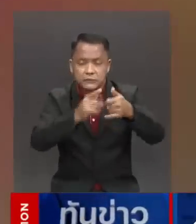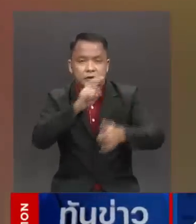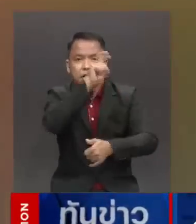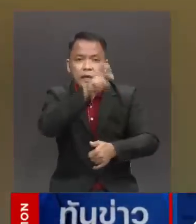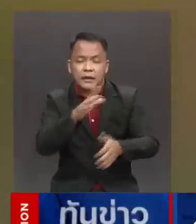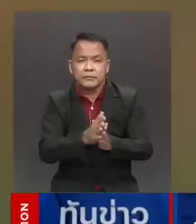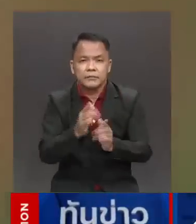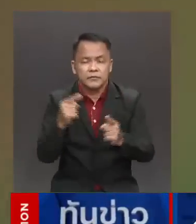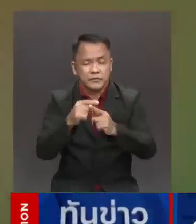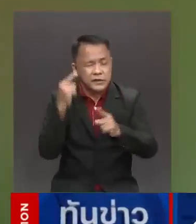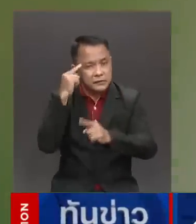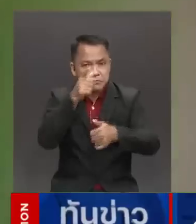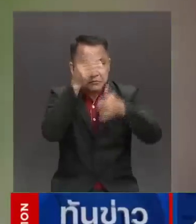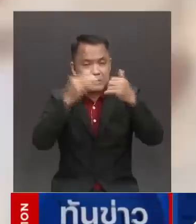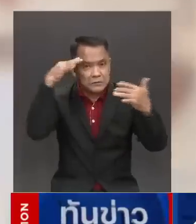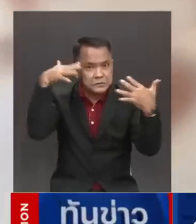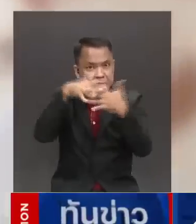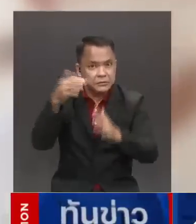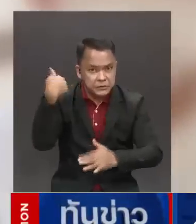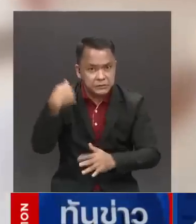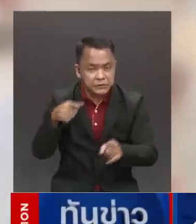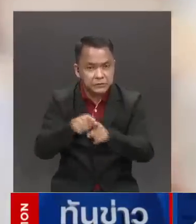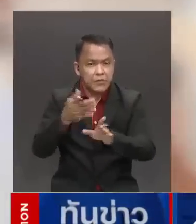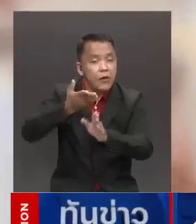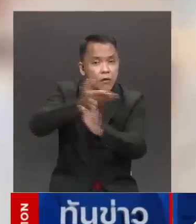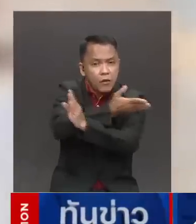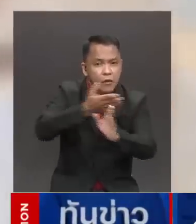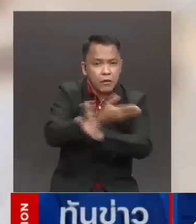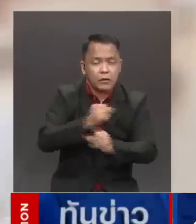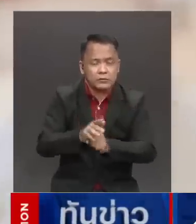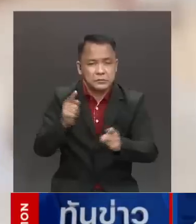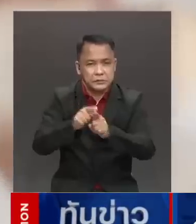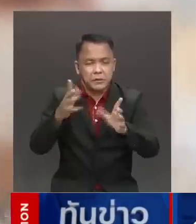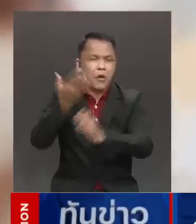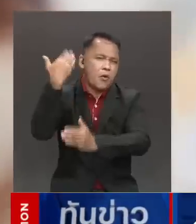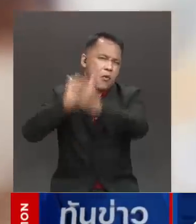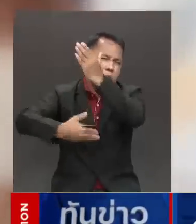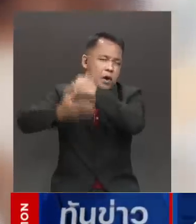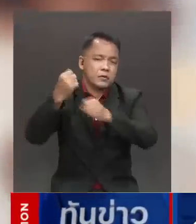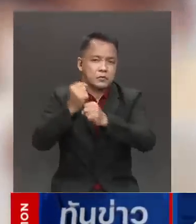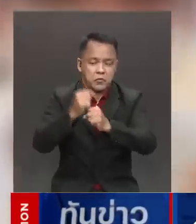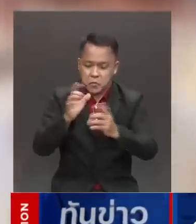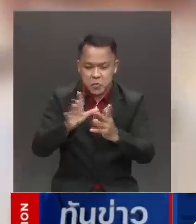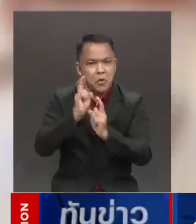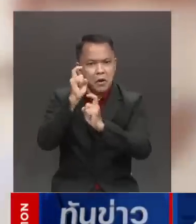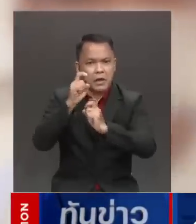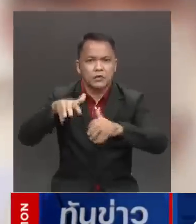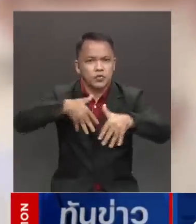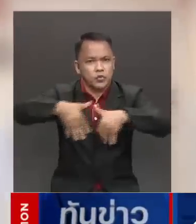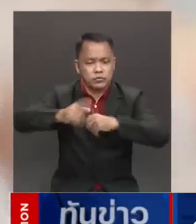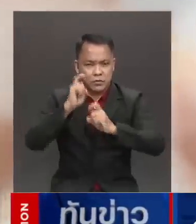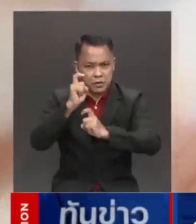ถามนะคะว่าเอ๊ะเขามีอาการทางจิตหรือเปล่าแล้วที่ผ่านมาเนี่ยก็มีประวัติเป็นภัยต่อสังคมหรือไม่อย่าง